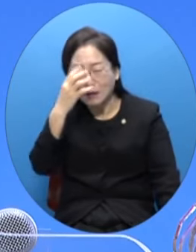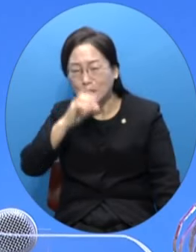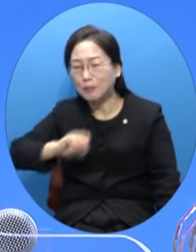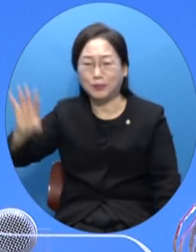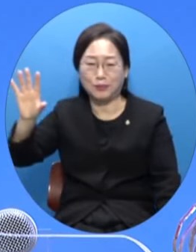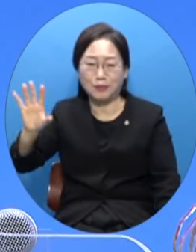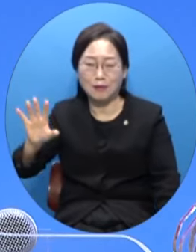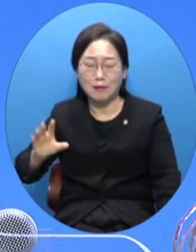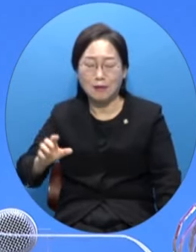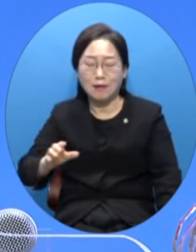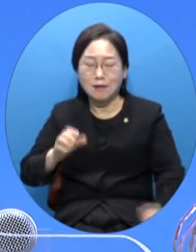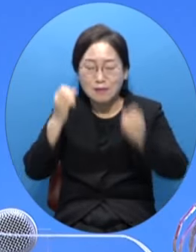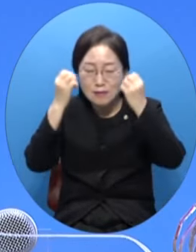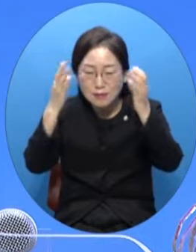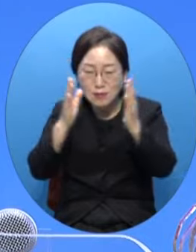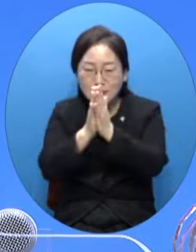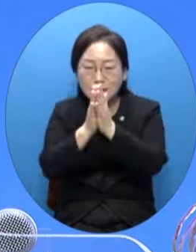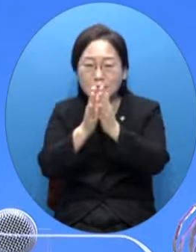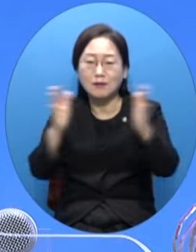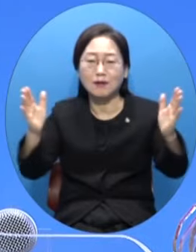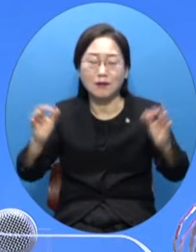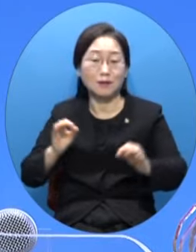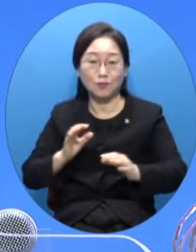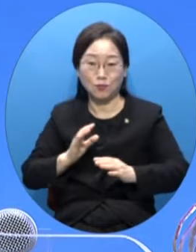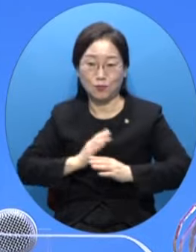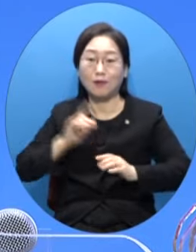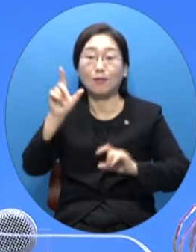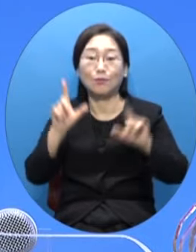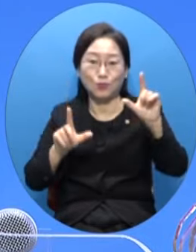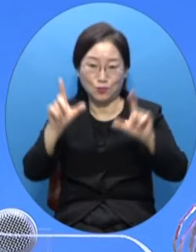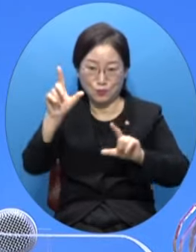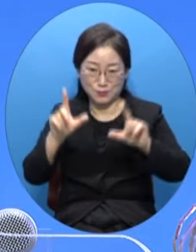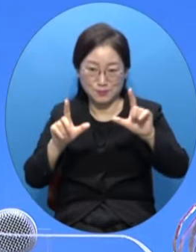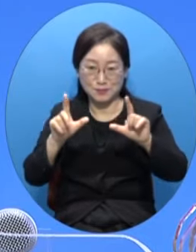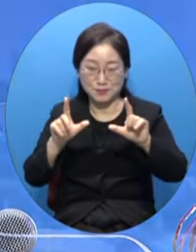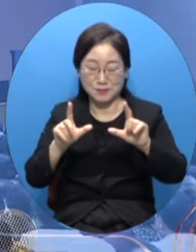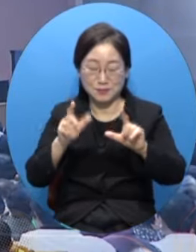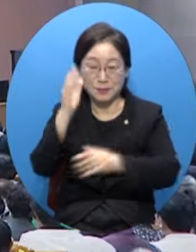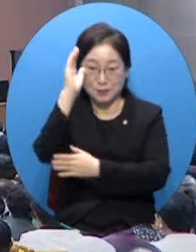그러한 놀라운 장면을 말씀하고 있습니다.